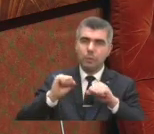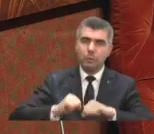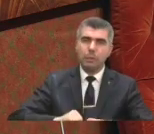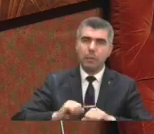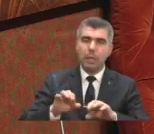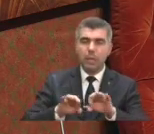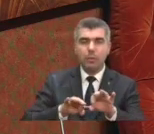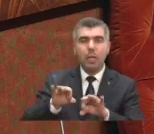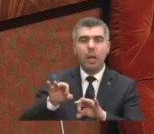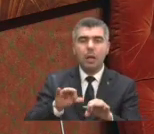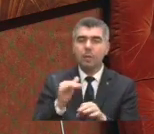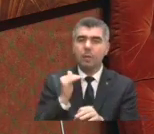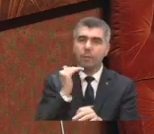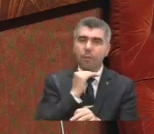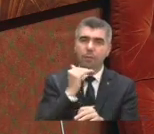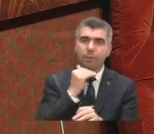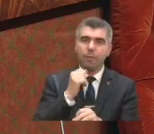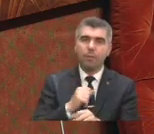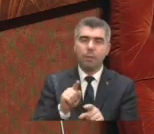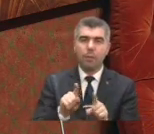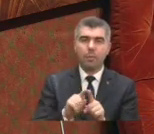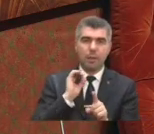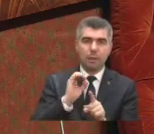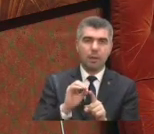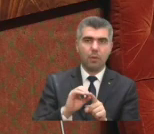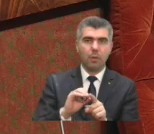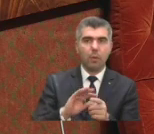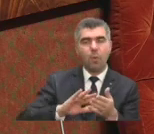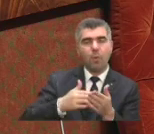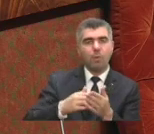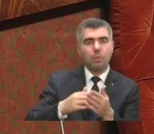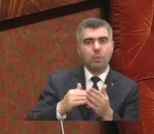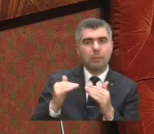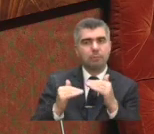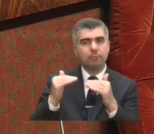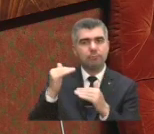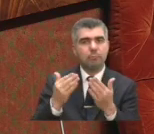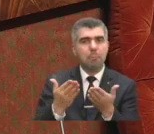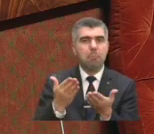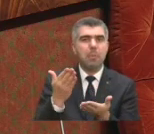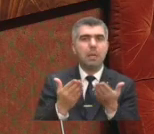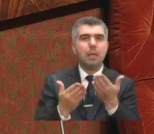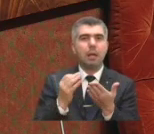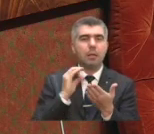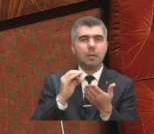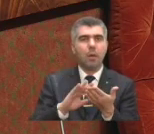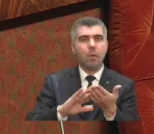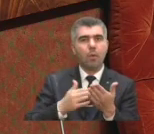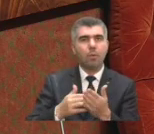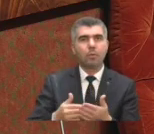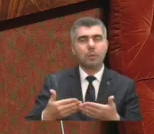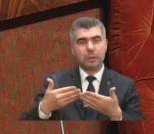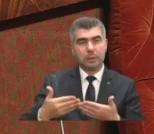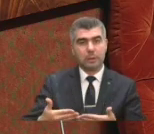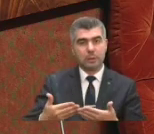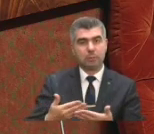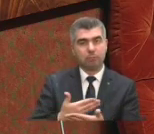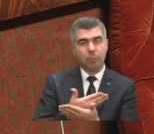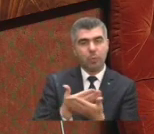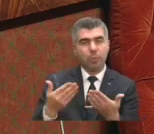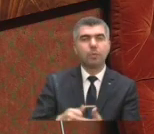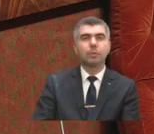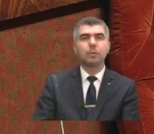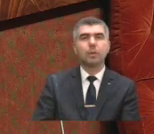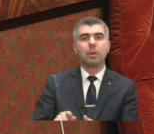إجراءات بشكل مستعجل وسريع للحفاظ على توازن هذه السلسلة وحيوية القطاع على مداخل المنتجين يعني